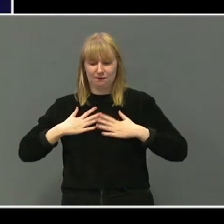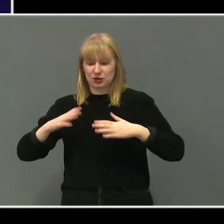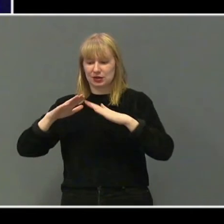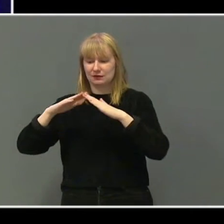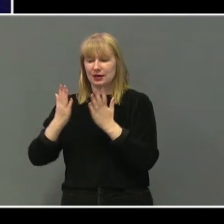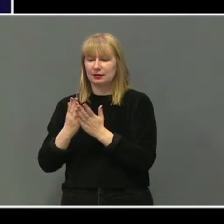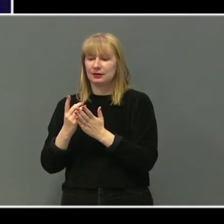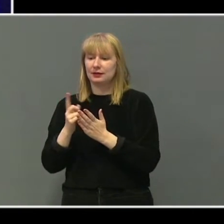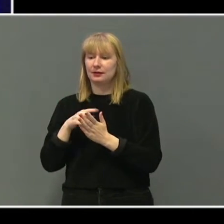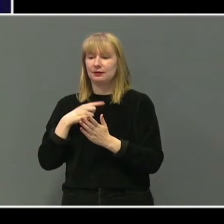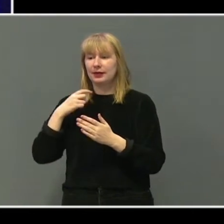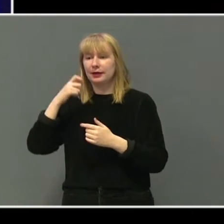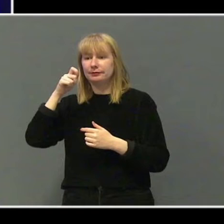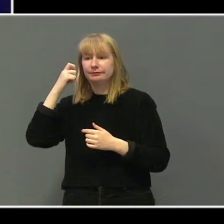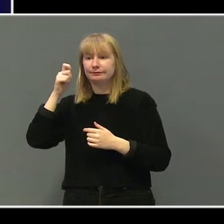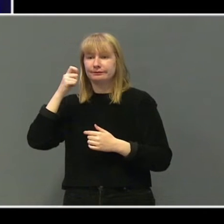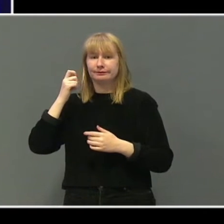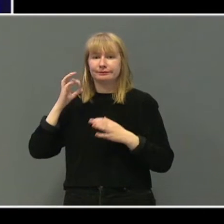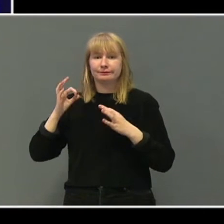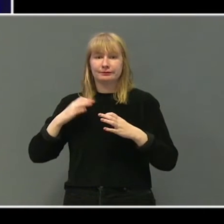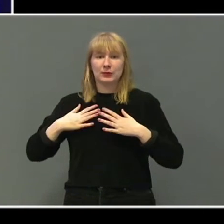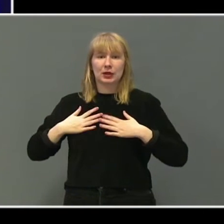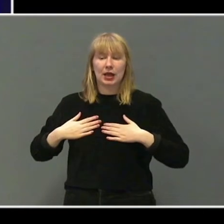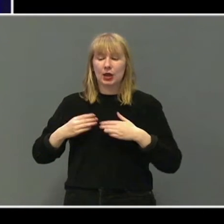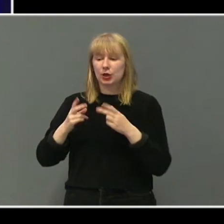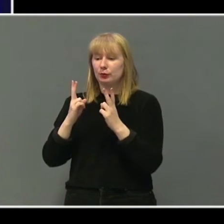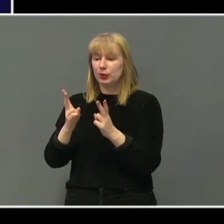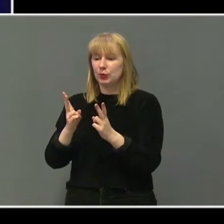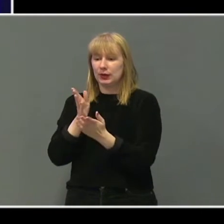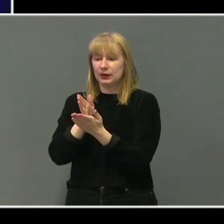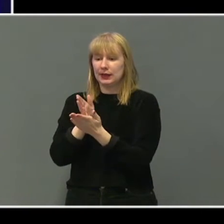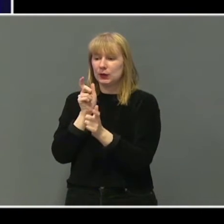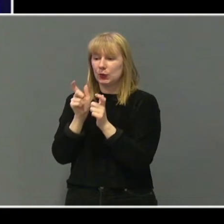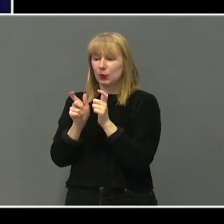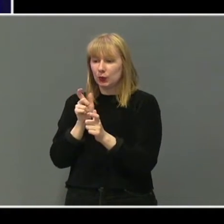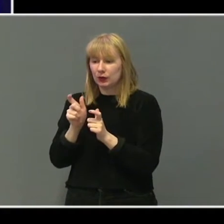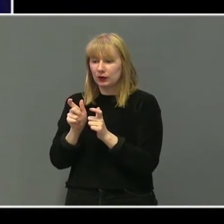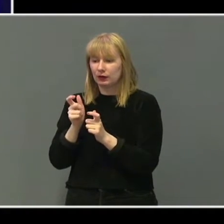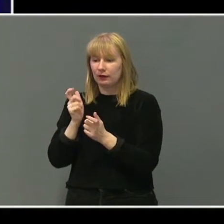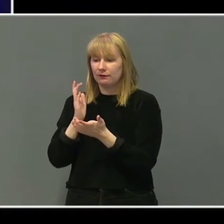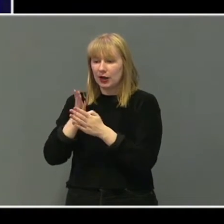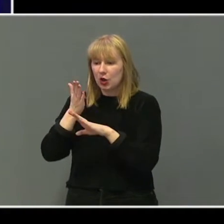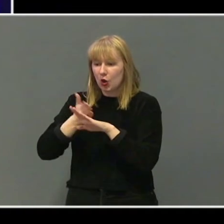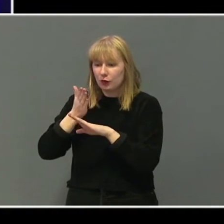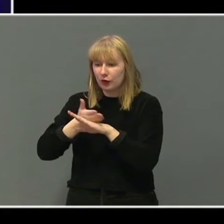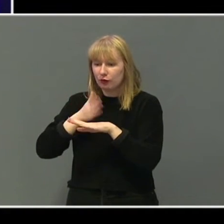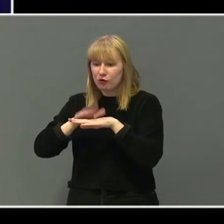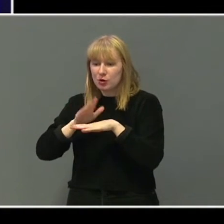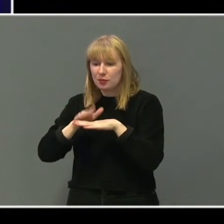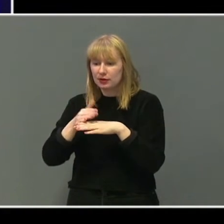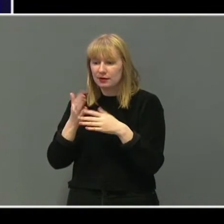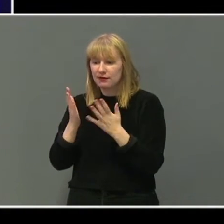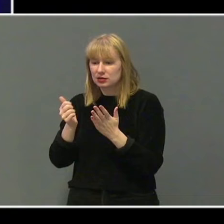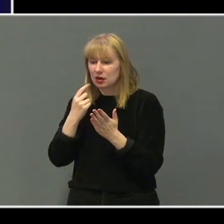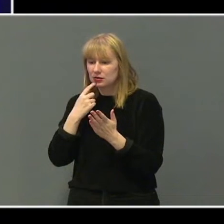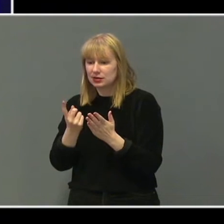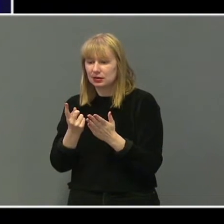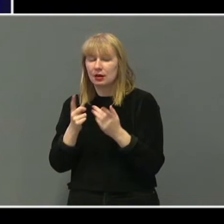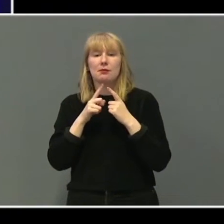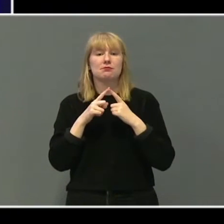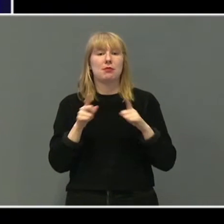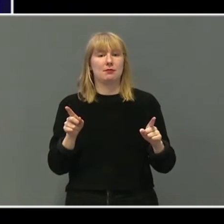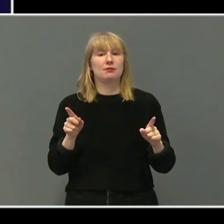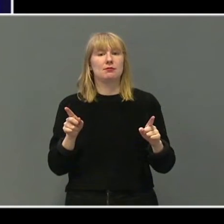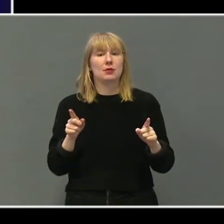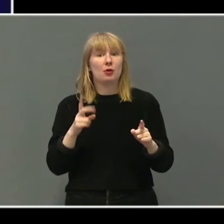så klær vi oss ut, og det er ikke tilfeldig hvilke ord vi bruker i forskjellige settinger og så videre. Vi har sikkert øvd litt før vi kom hit i dag, og så videre og så videre og så videre. Og